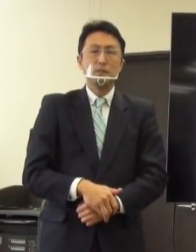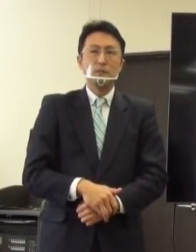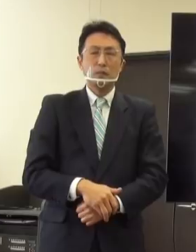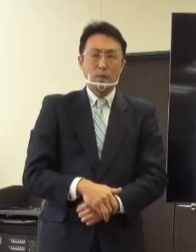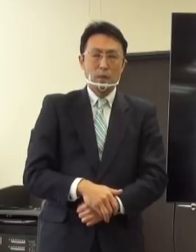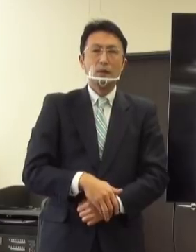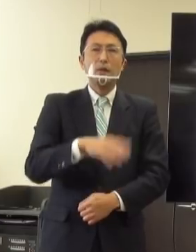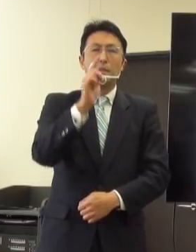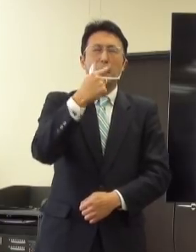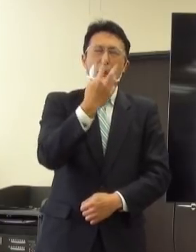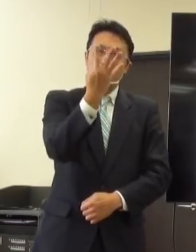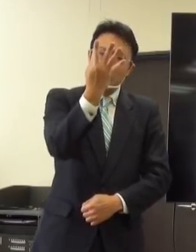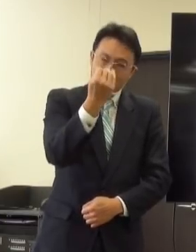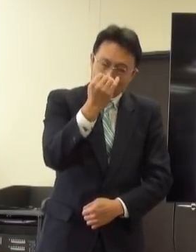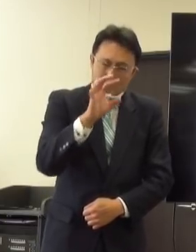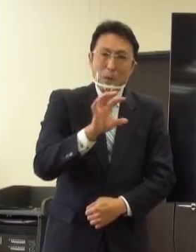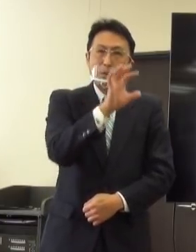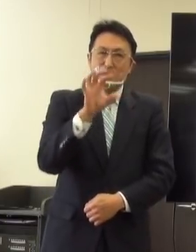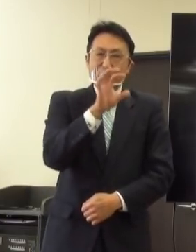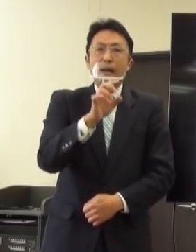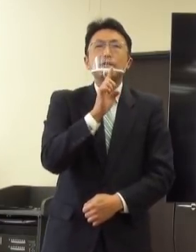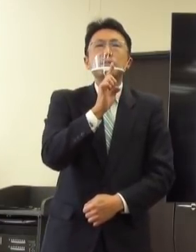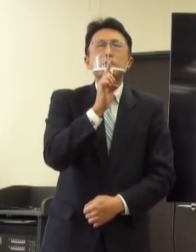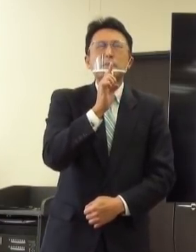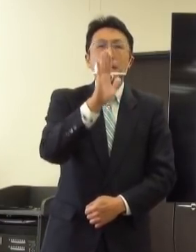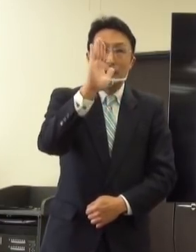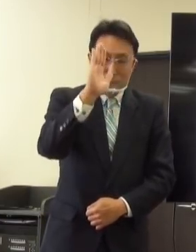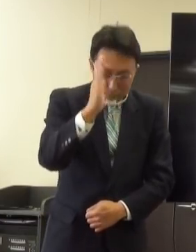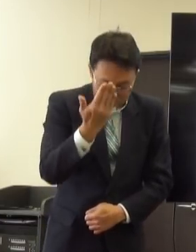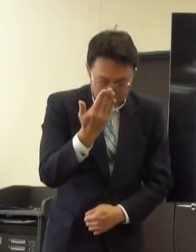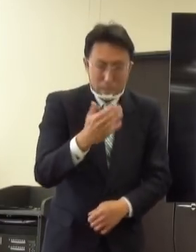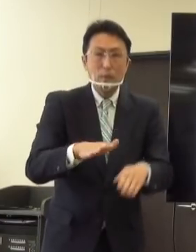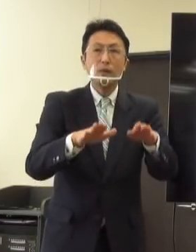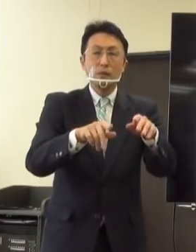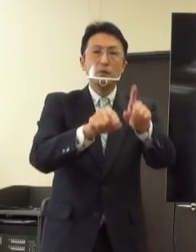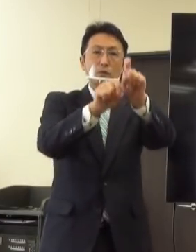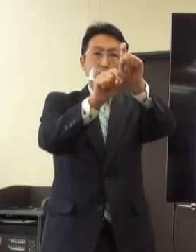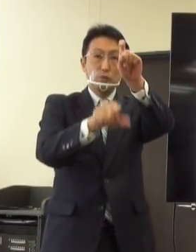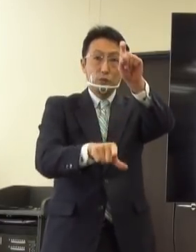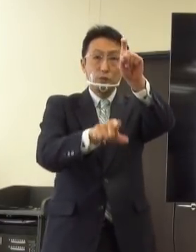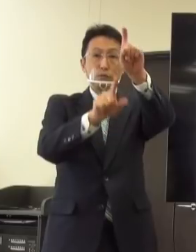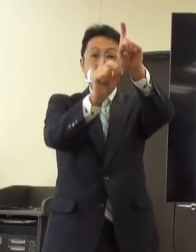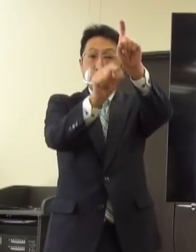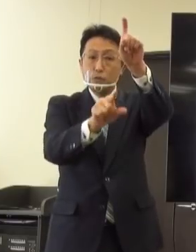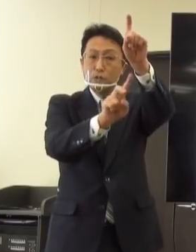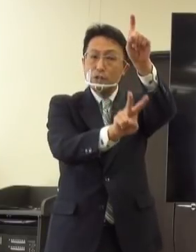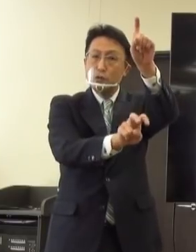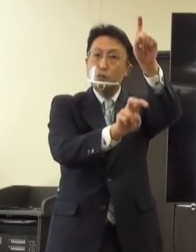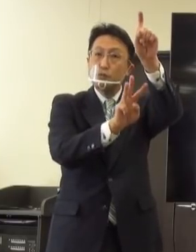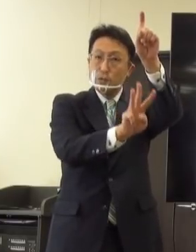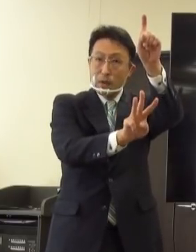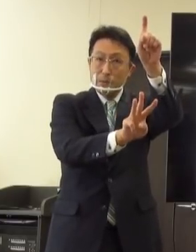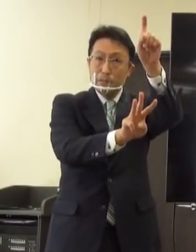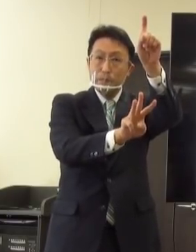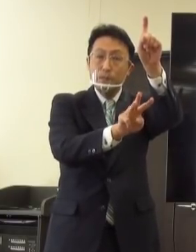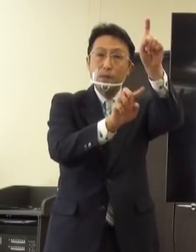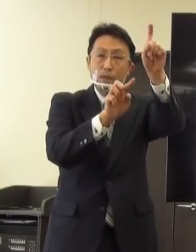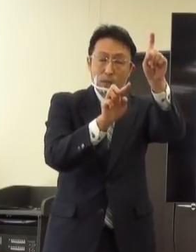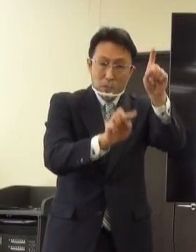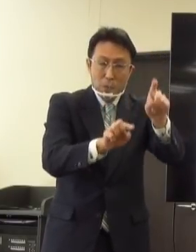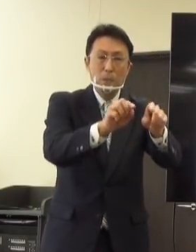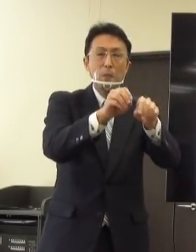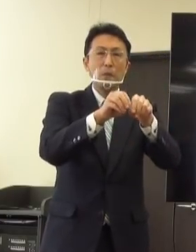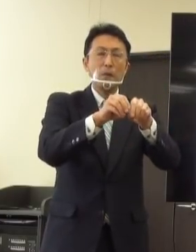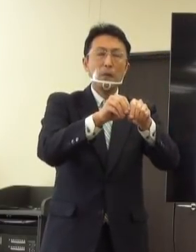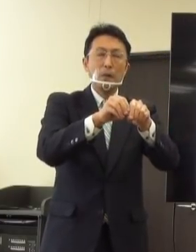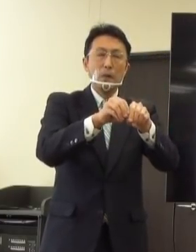何回も口を酸っぱくして言いますけれども、今年の10月23日ですね、新型コロナウイルス感染症対